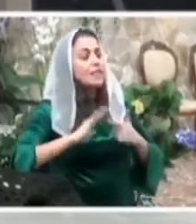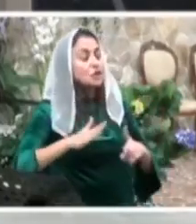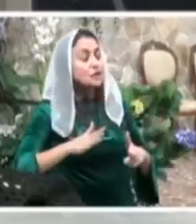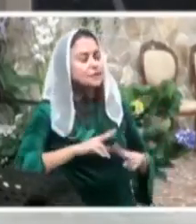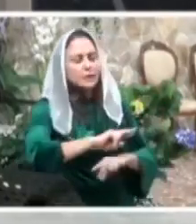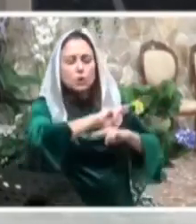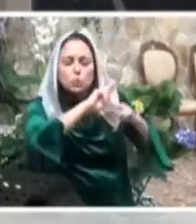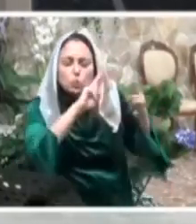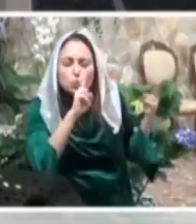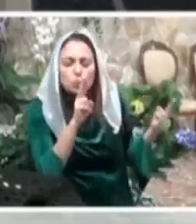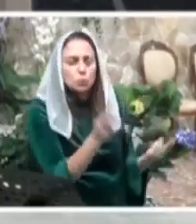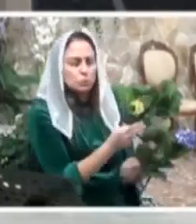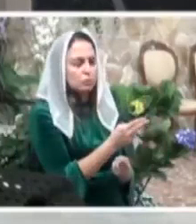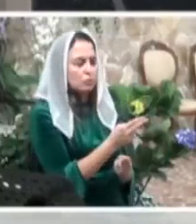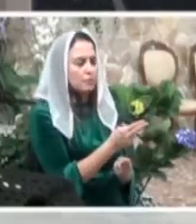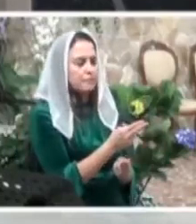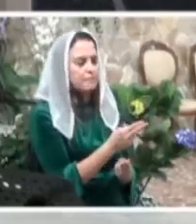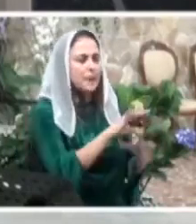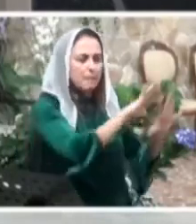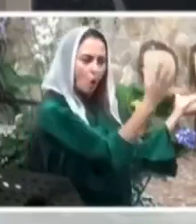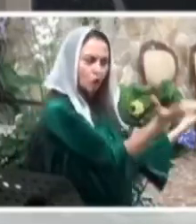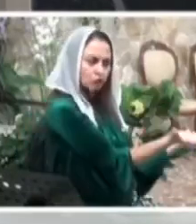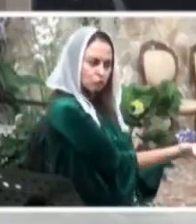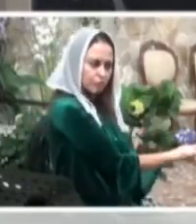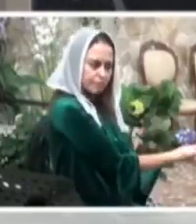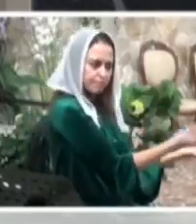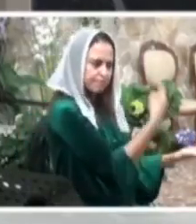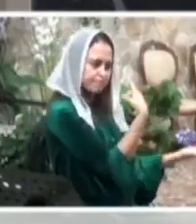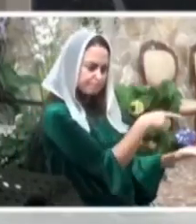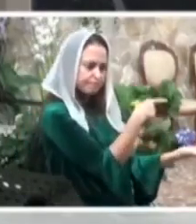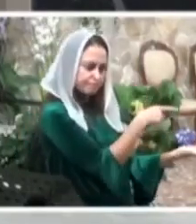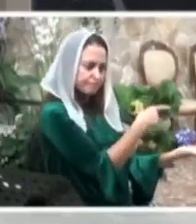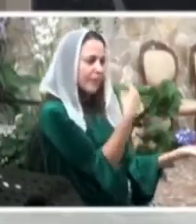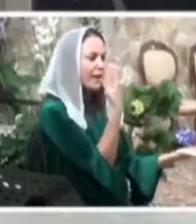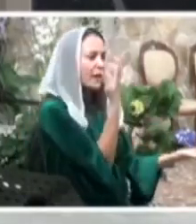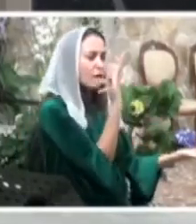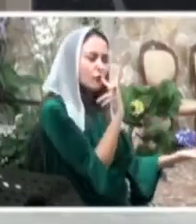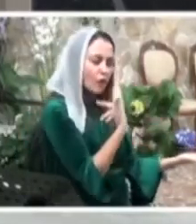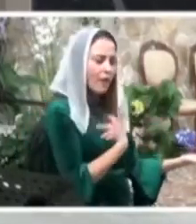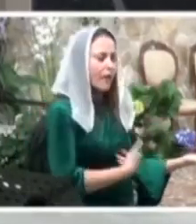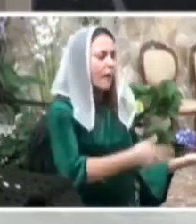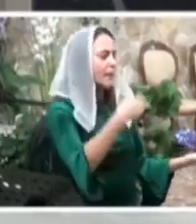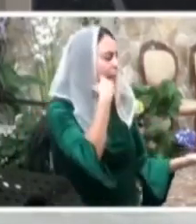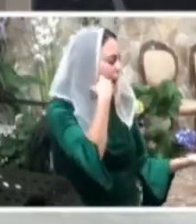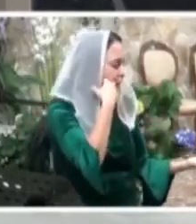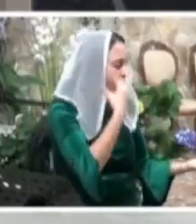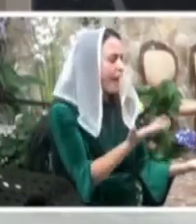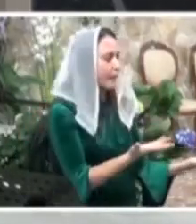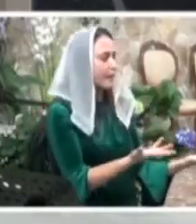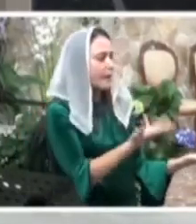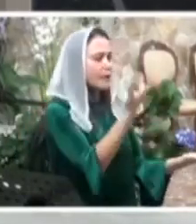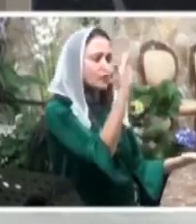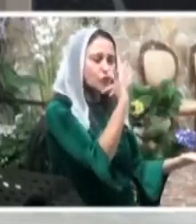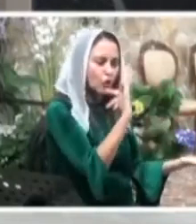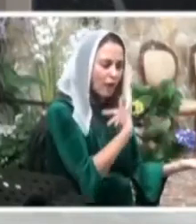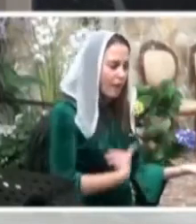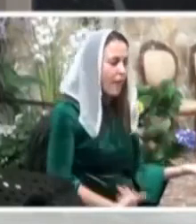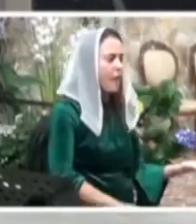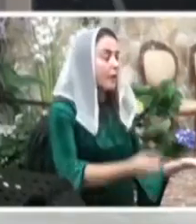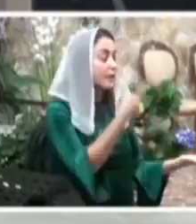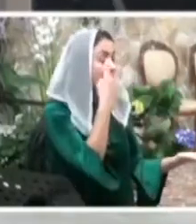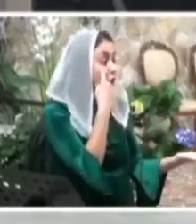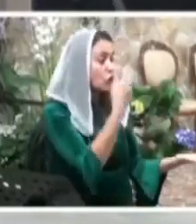ciò che nel mondo, la concupiscenza della carne, la concupiscenza